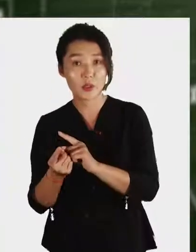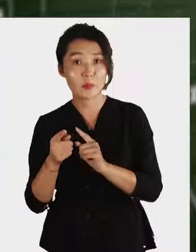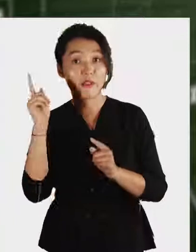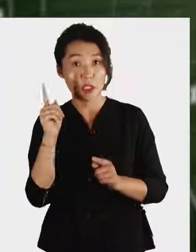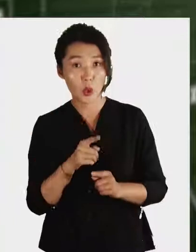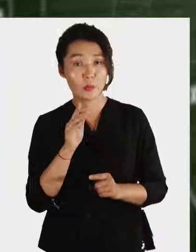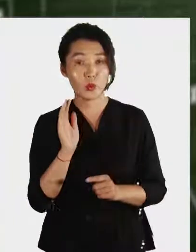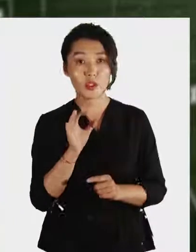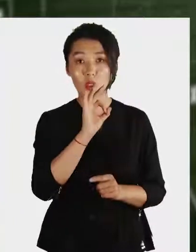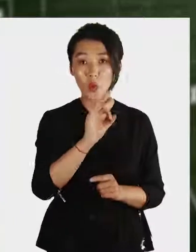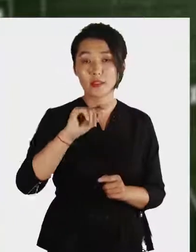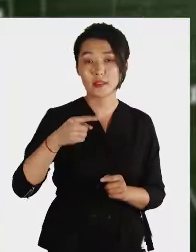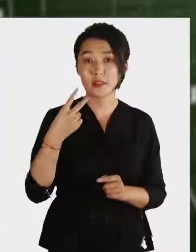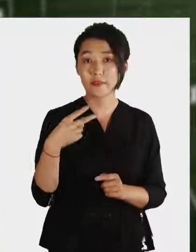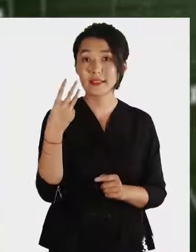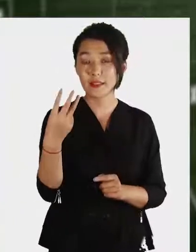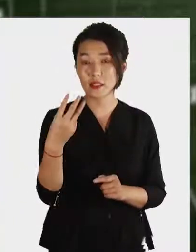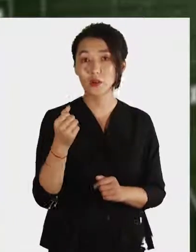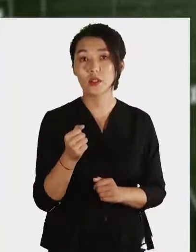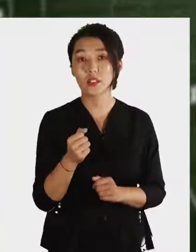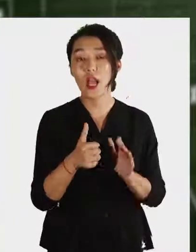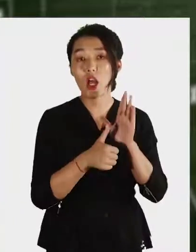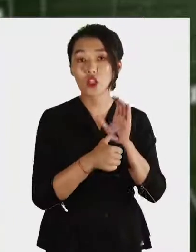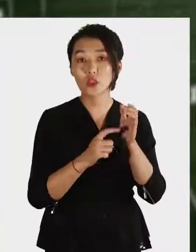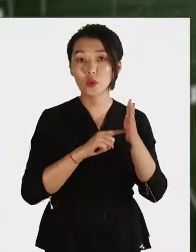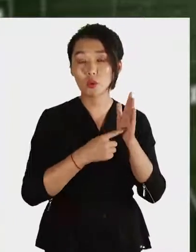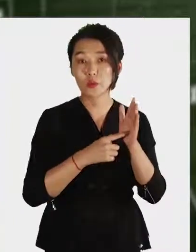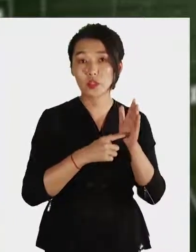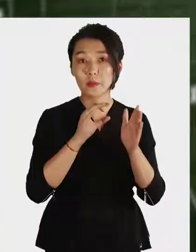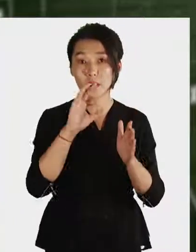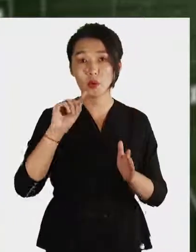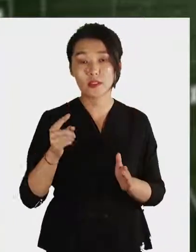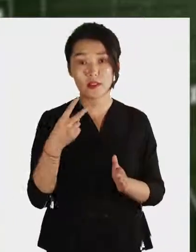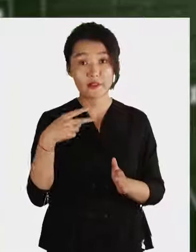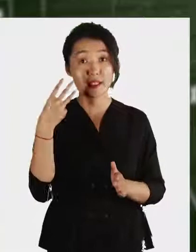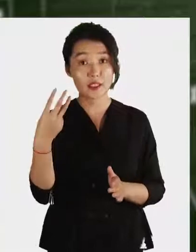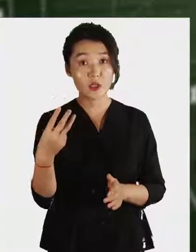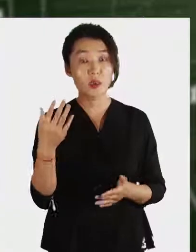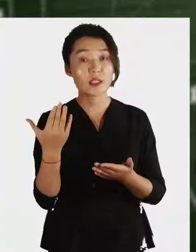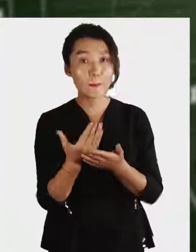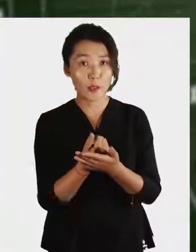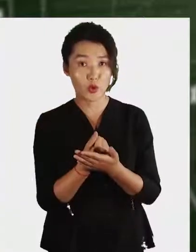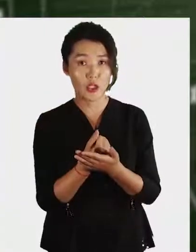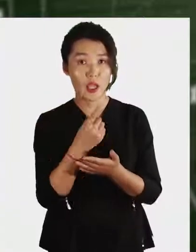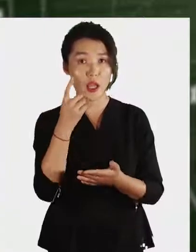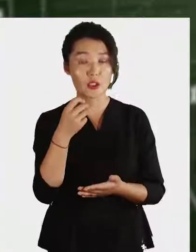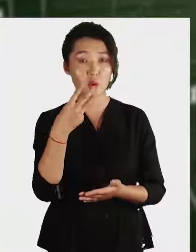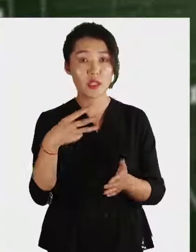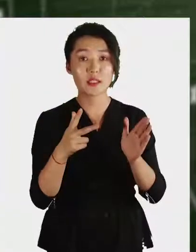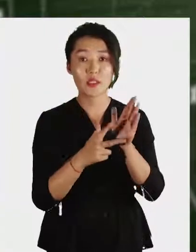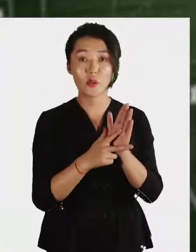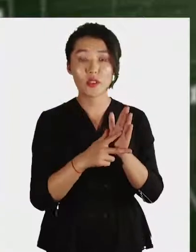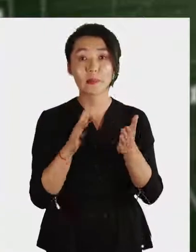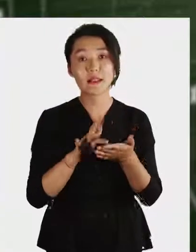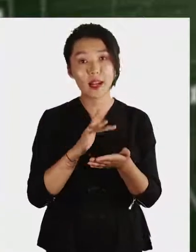Будет 0,23. И 600 умножаем на 0,23. Получили 138